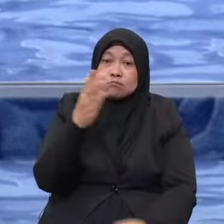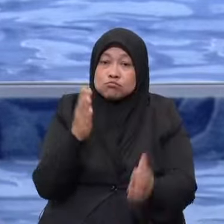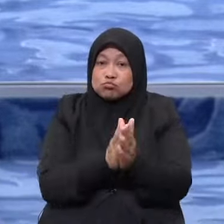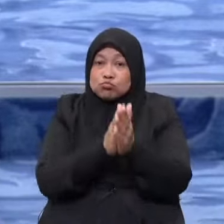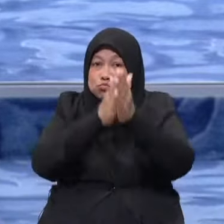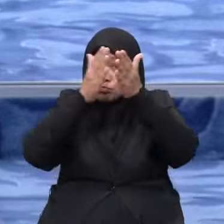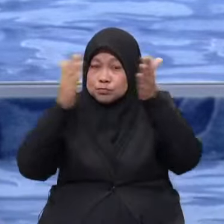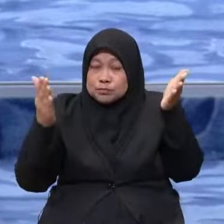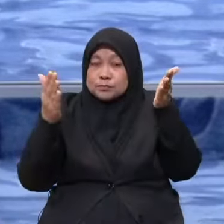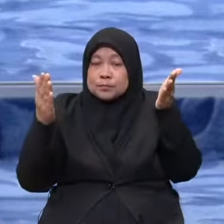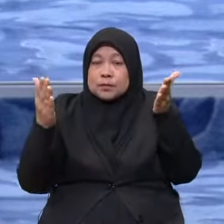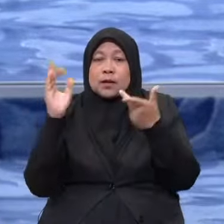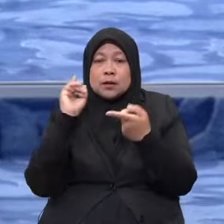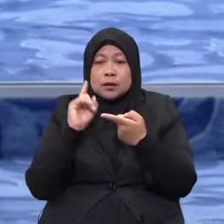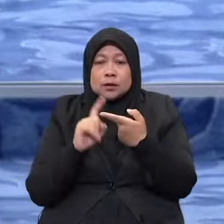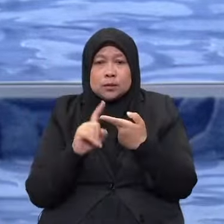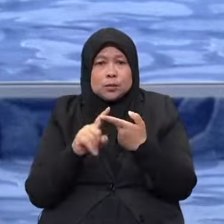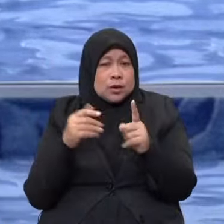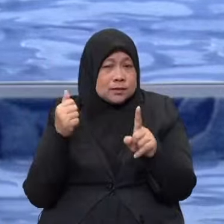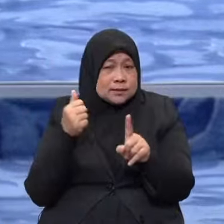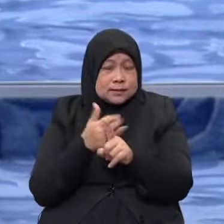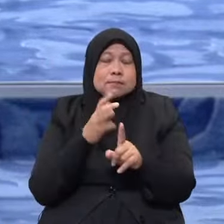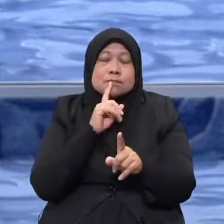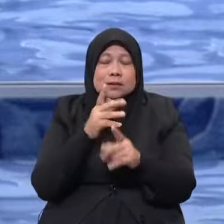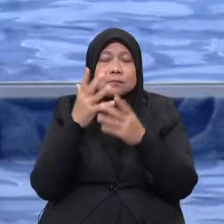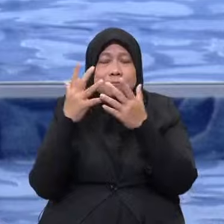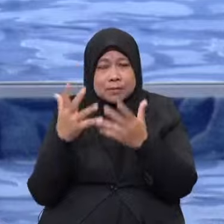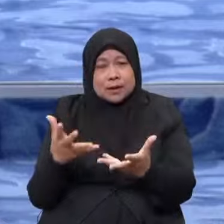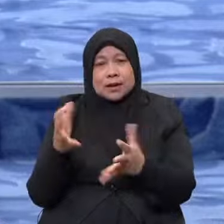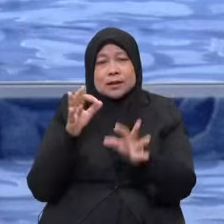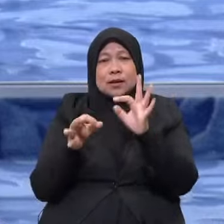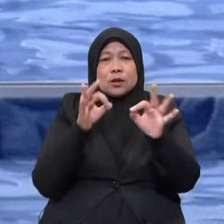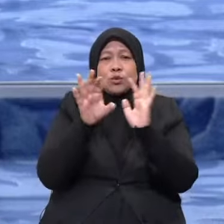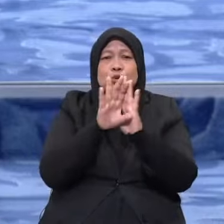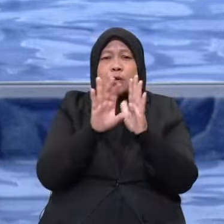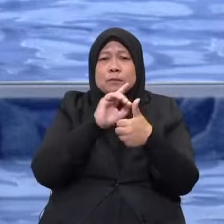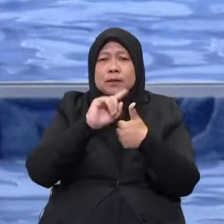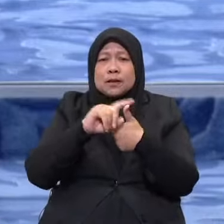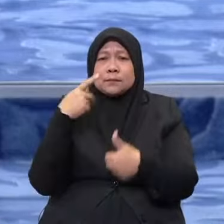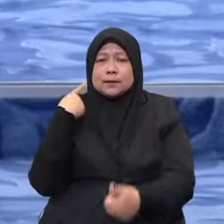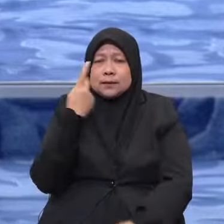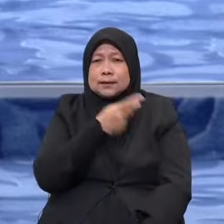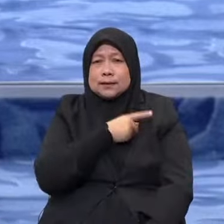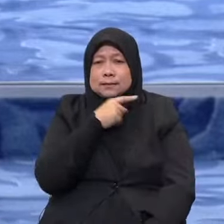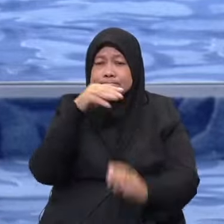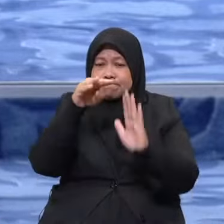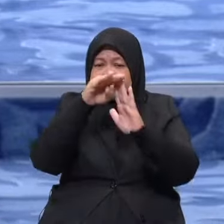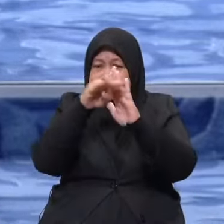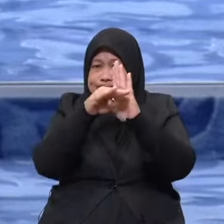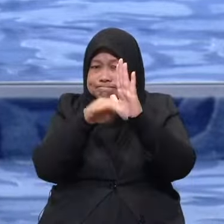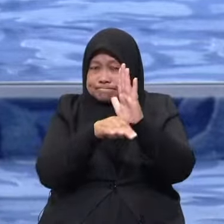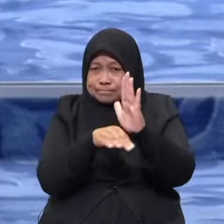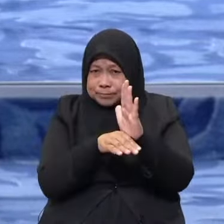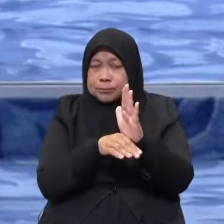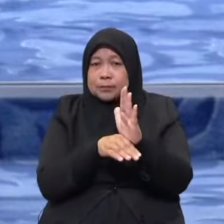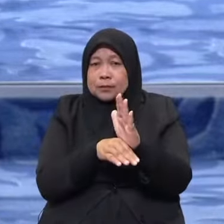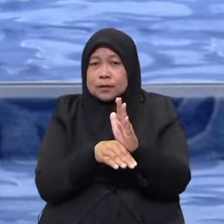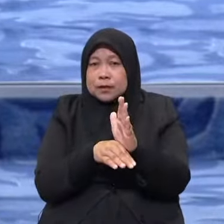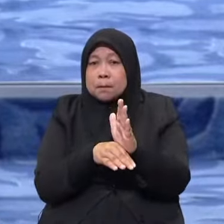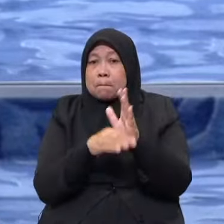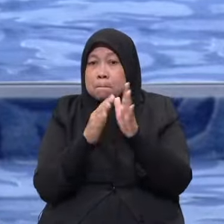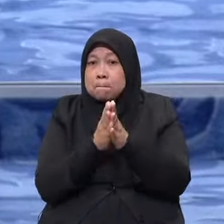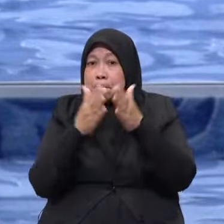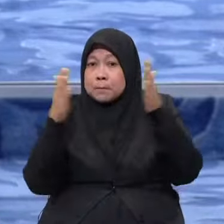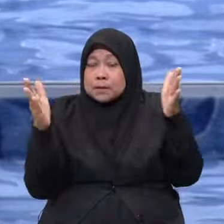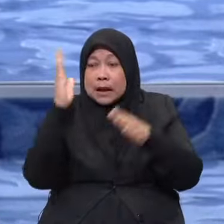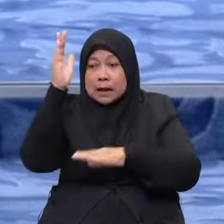besar. Keduanya implikasinya memang berat. Ya, kalau pertama kita sebut dalam penyenaraian yang besar. Ini